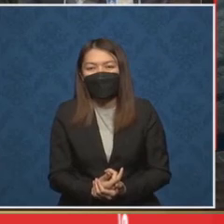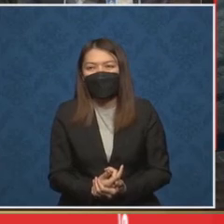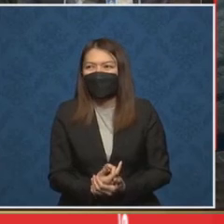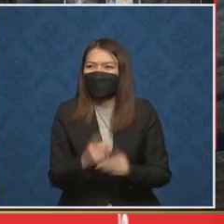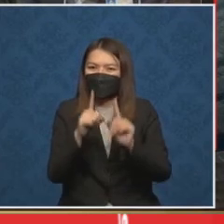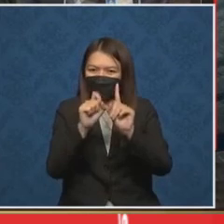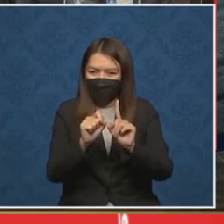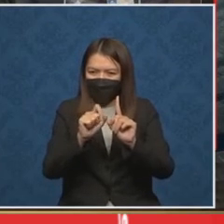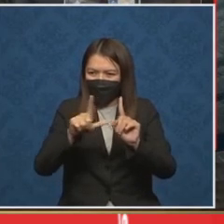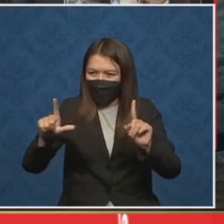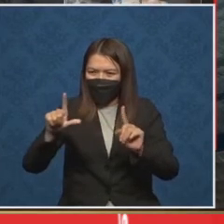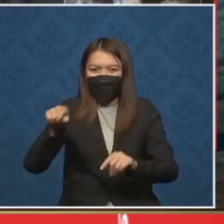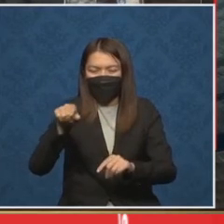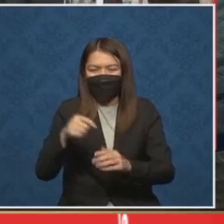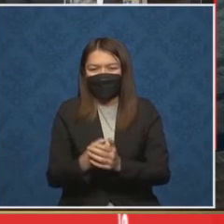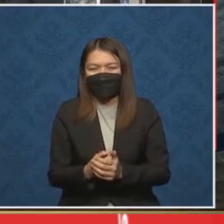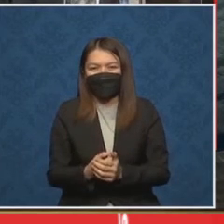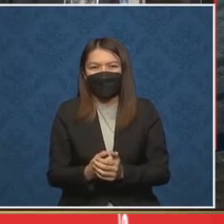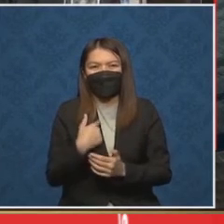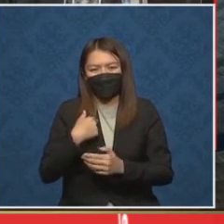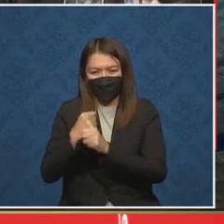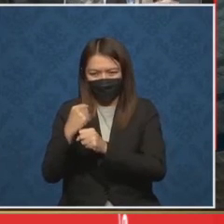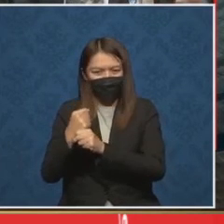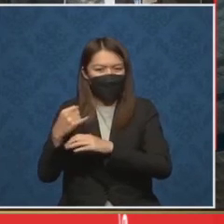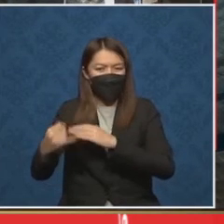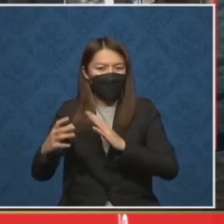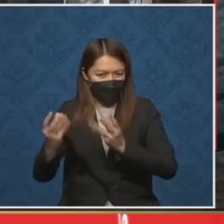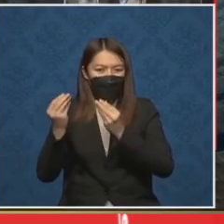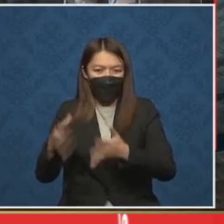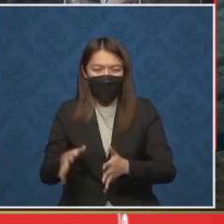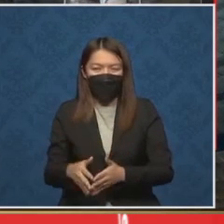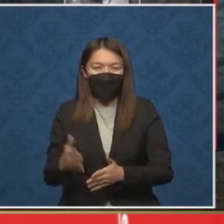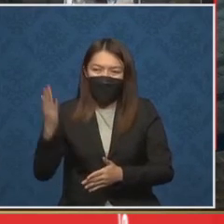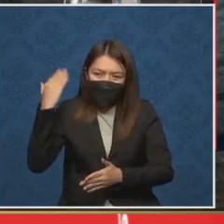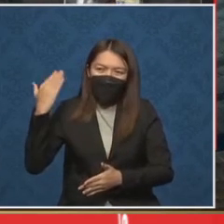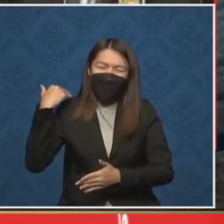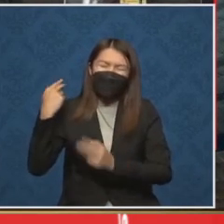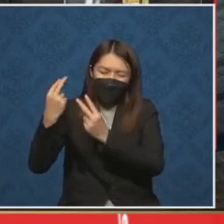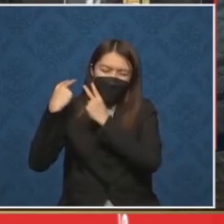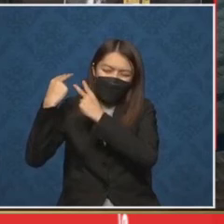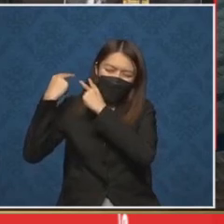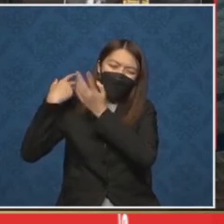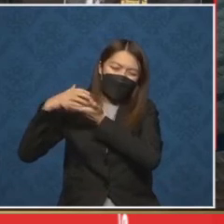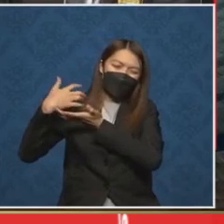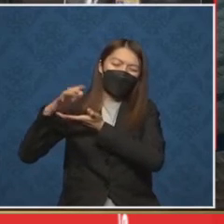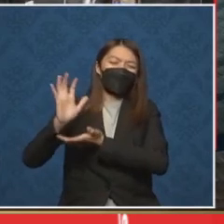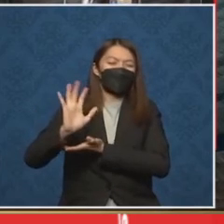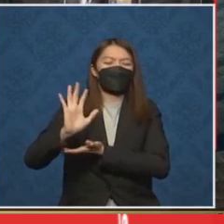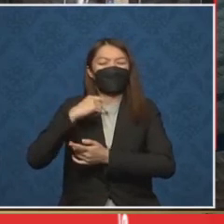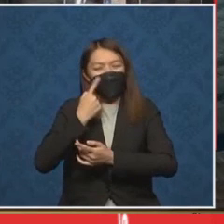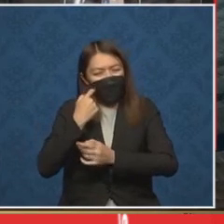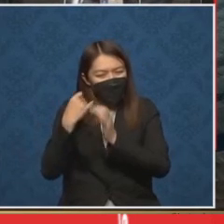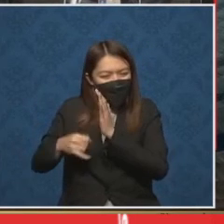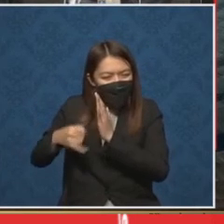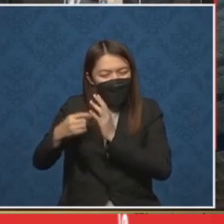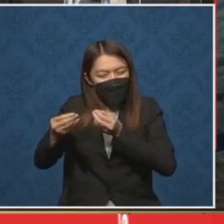กว่าล้านความจริงถ้าให้เราทำมันก็จบไปแล้วเอาละเหตุการณ์ที่ผ่านมาผมไม่อยากไปย้อนไปหาว่าใครอยู่เบื้องหลังใครสมค